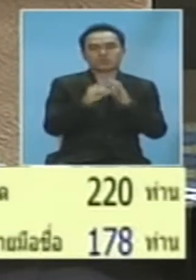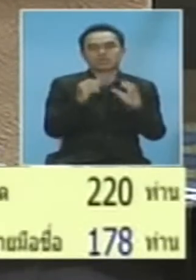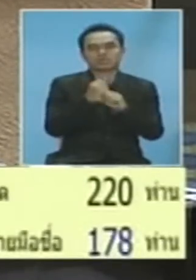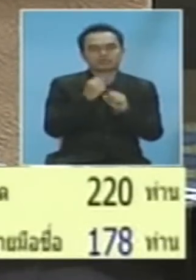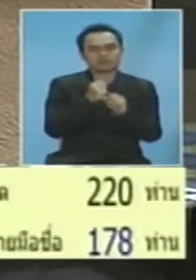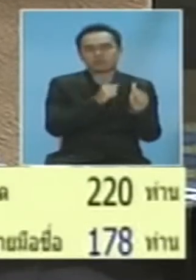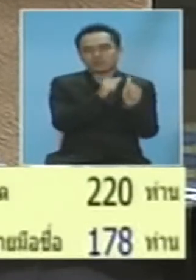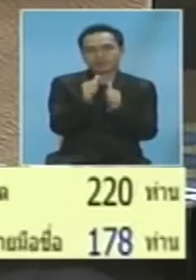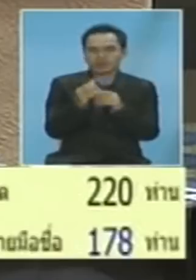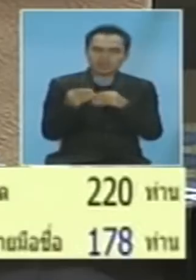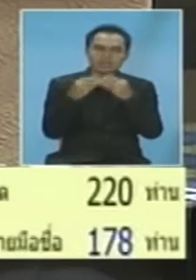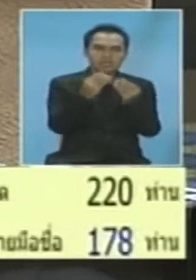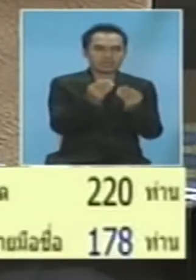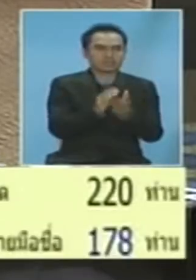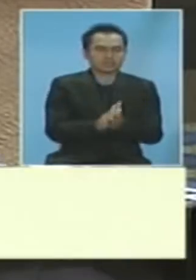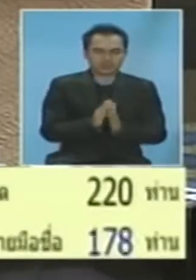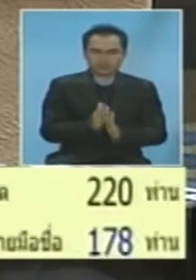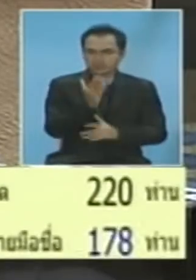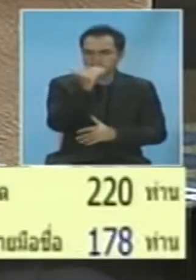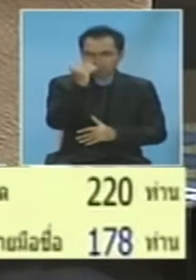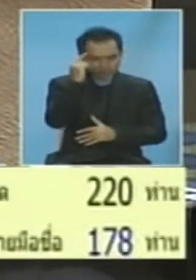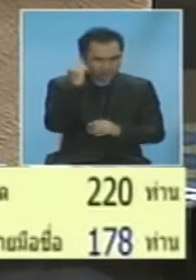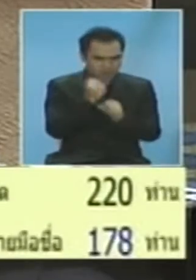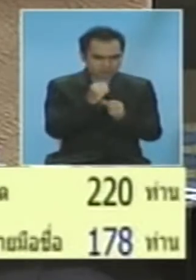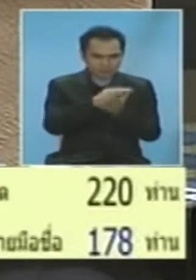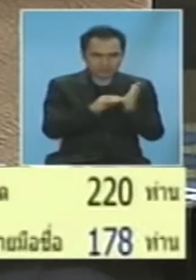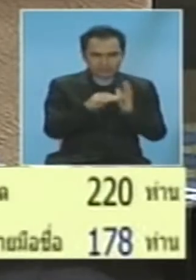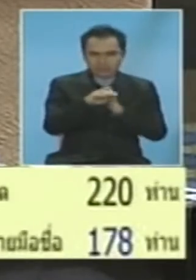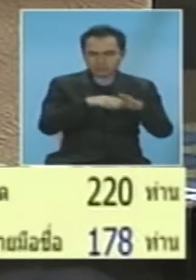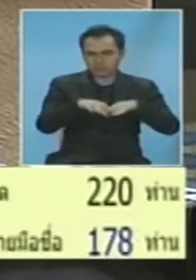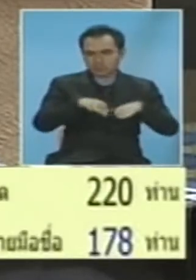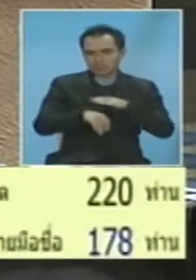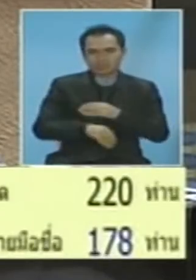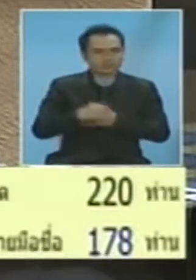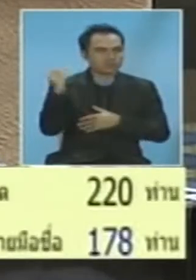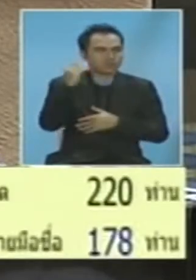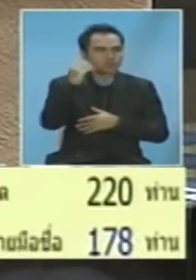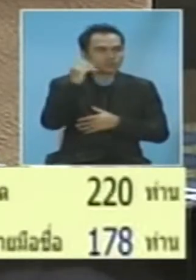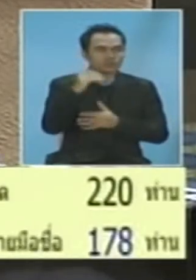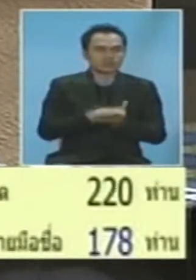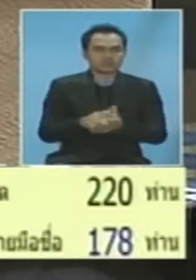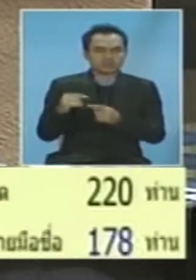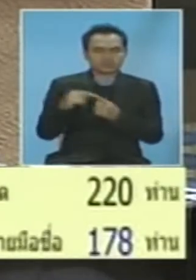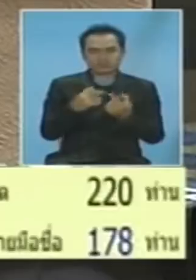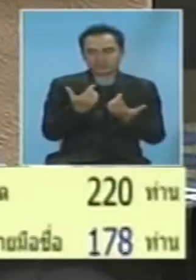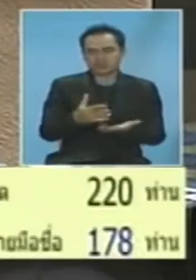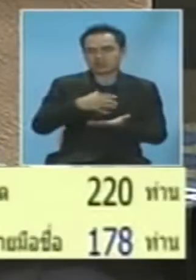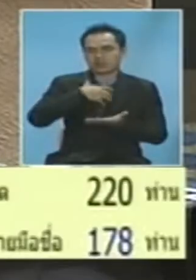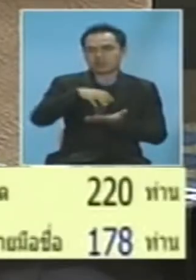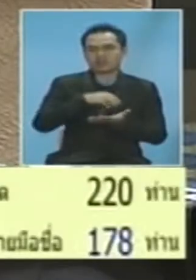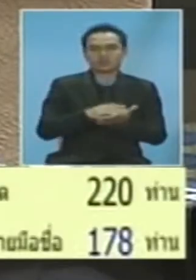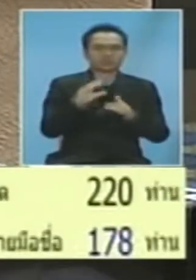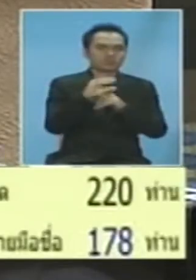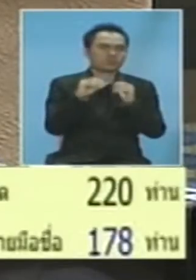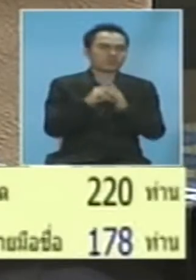ดีและยืนยันว่าจะดำเนินโครงการต่อไปทั้งได้กล่าวด้วยว่าโครง